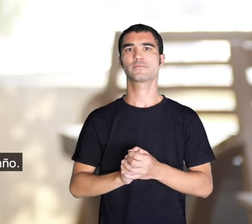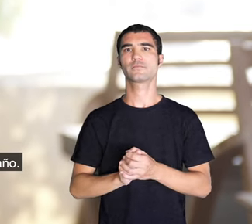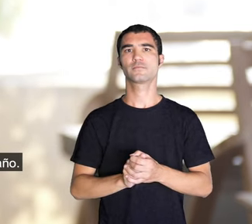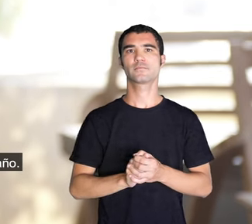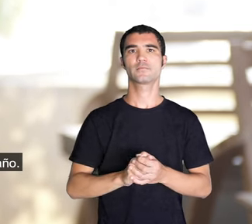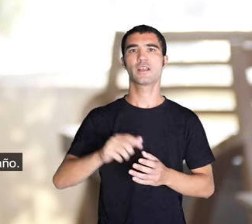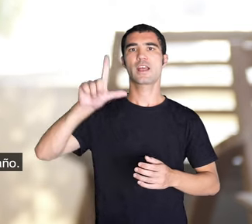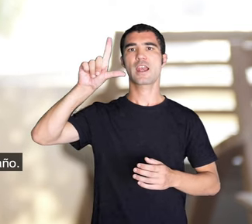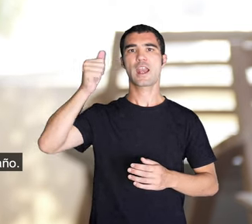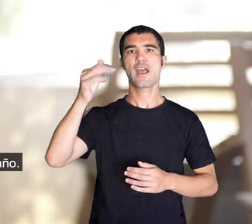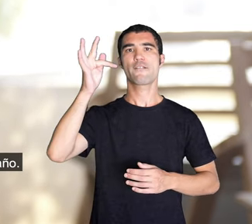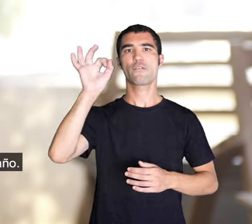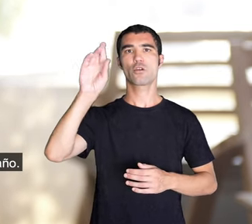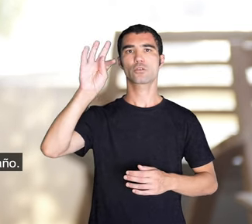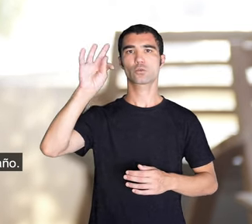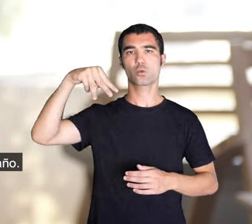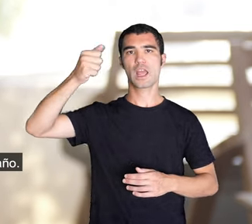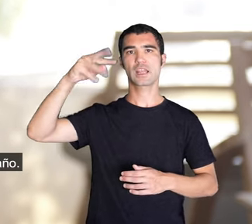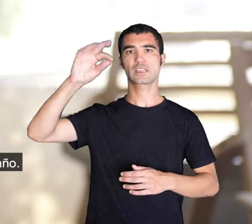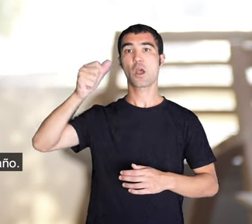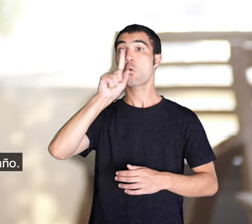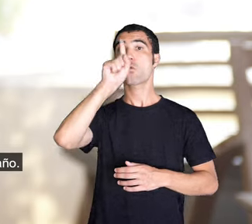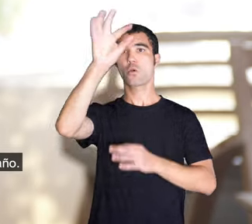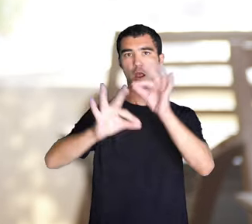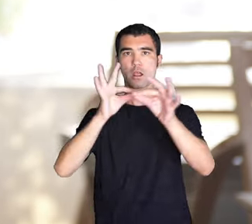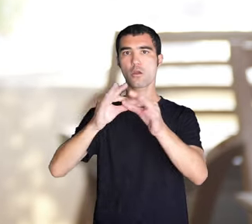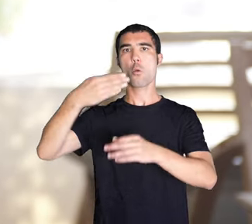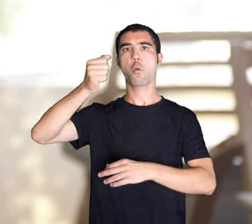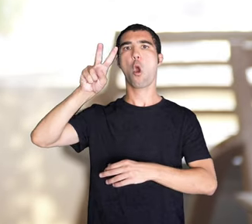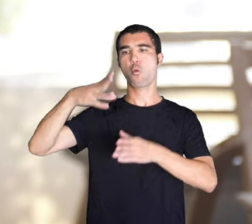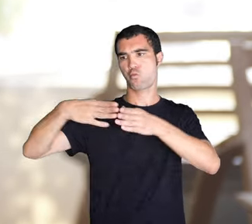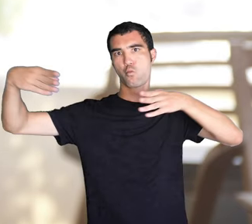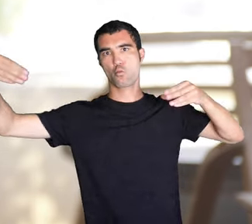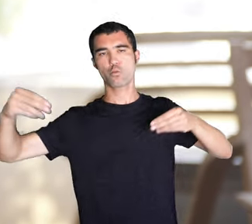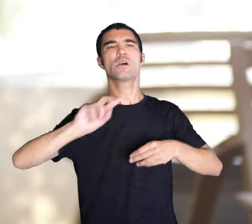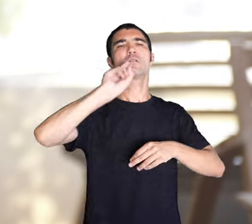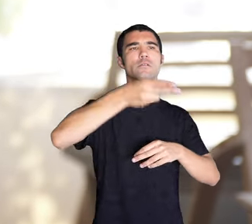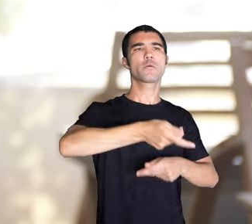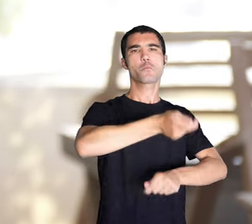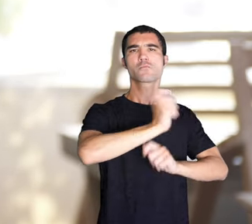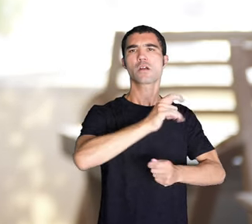Amb la Fortunata, de bou, un any. Poi vaig pescar